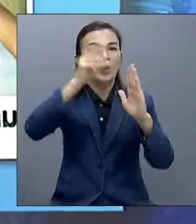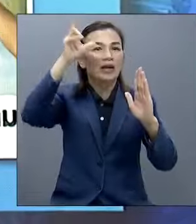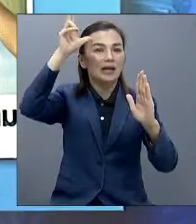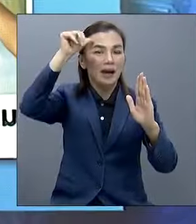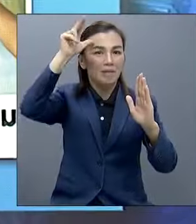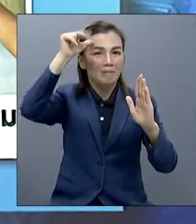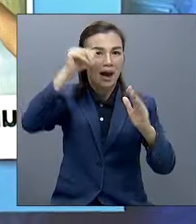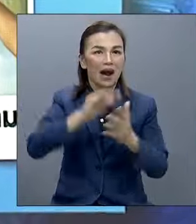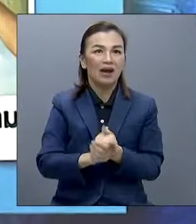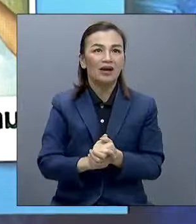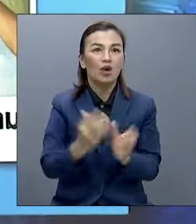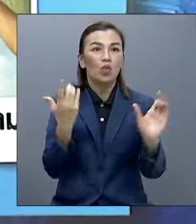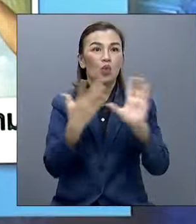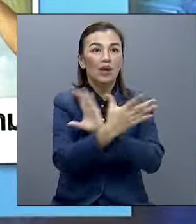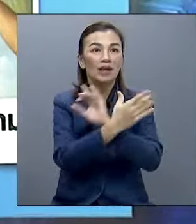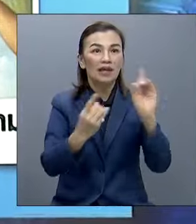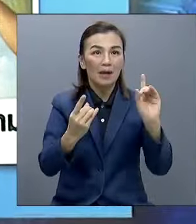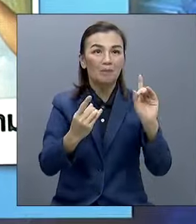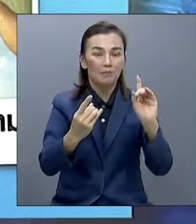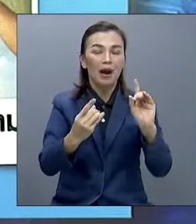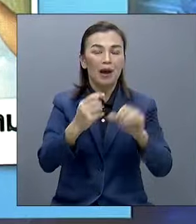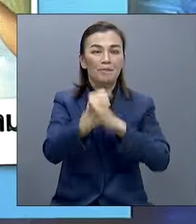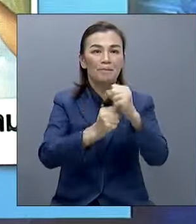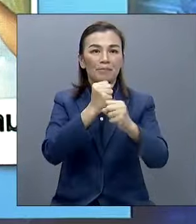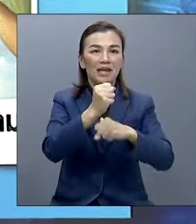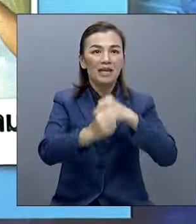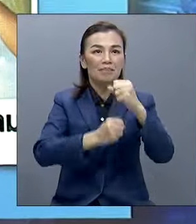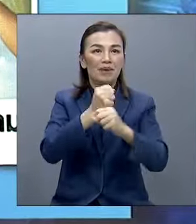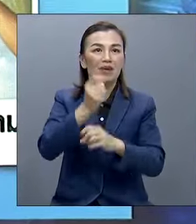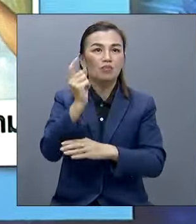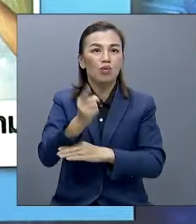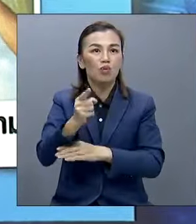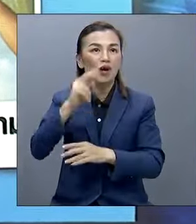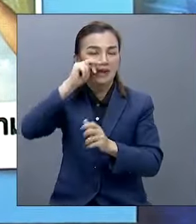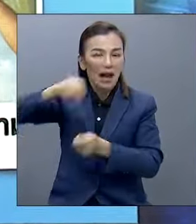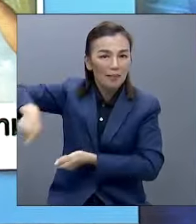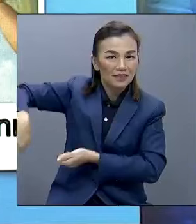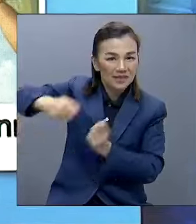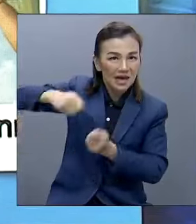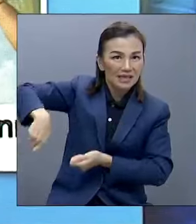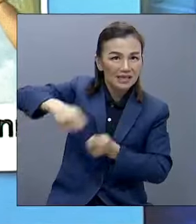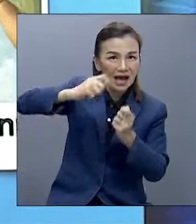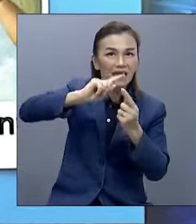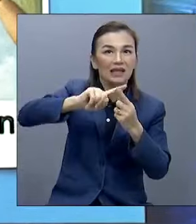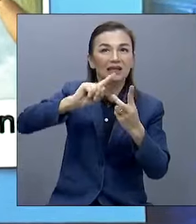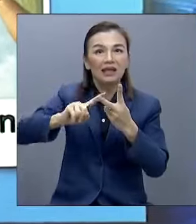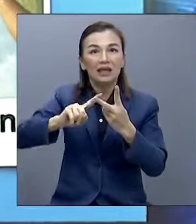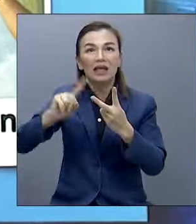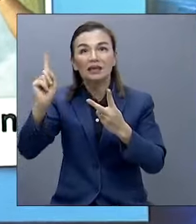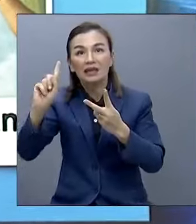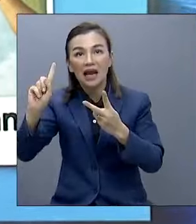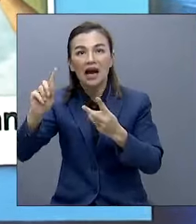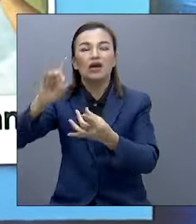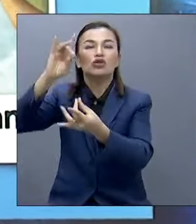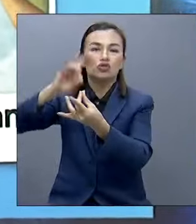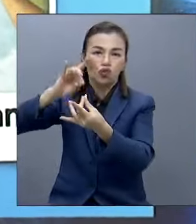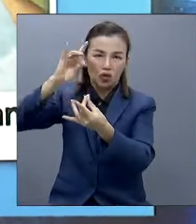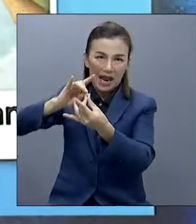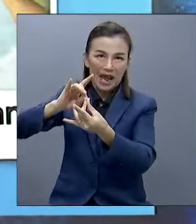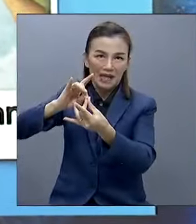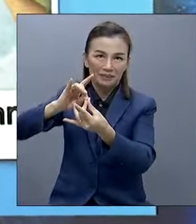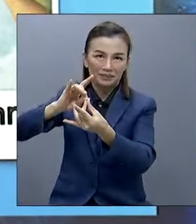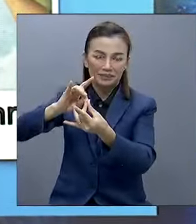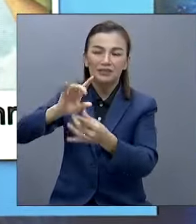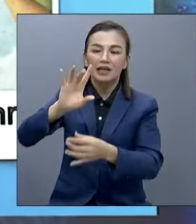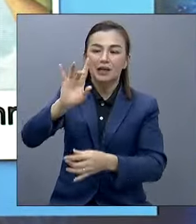ครับจะมีประเพณีประจำปีแล้วก็ให้เล่นสาดน้ำกันถัดมาจะเป็นประเพณีสงน้ำโอยทานอยู่ที่จังหวัดสุโขทัยเริ่ม